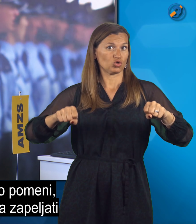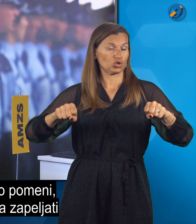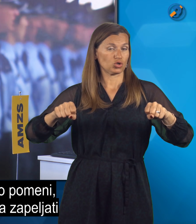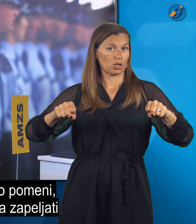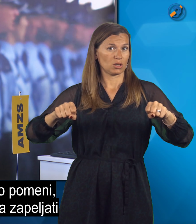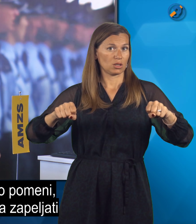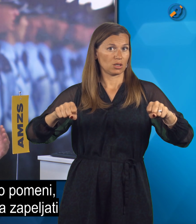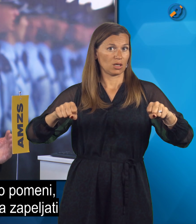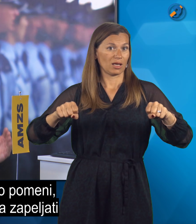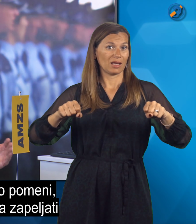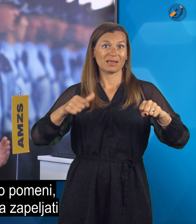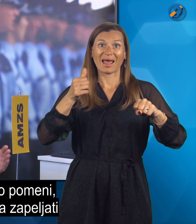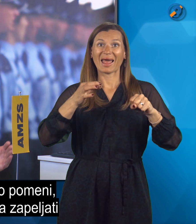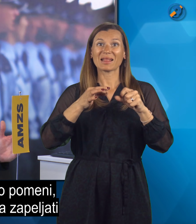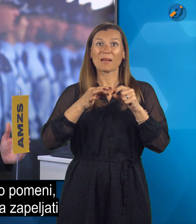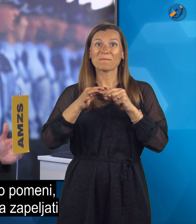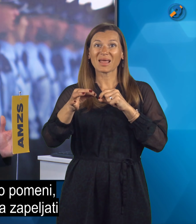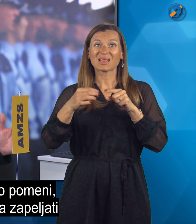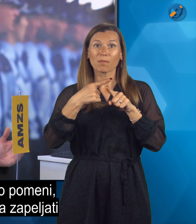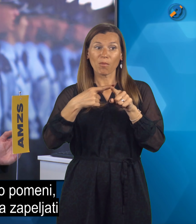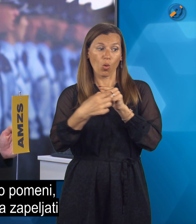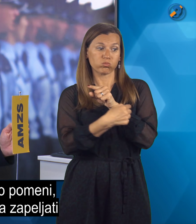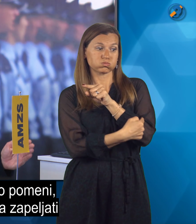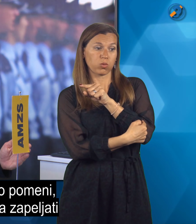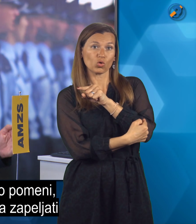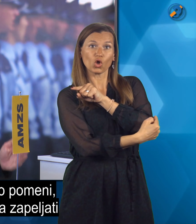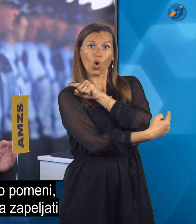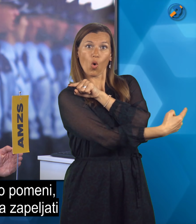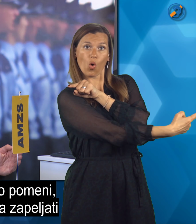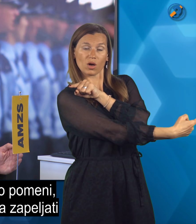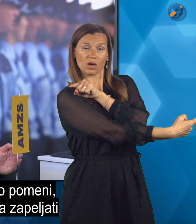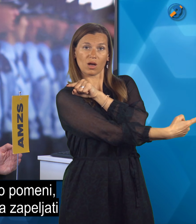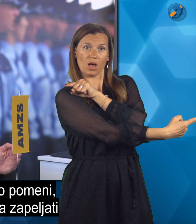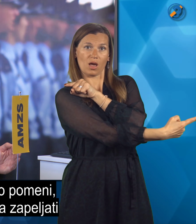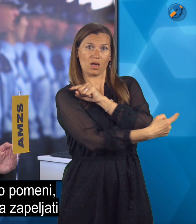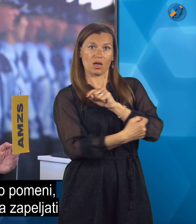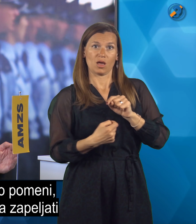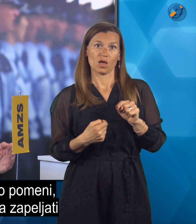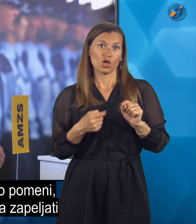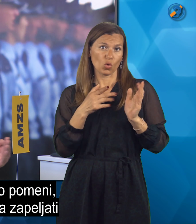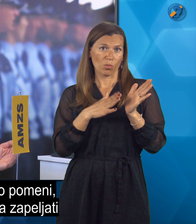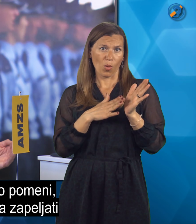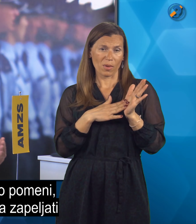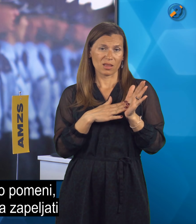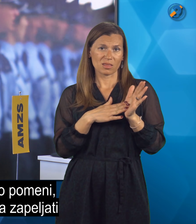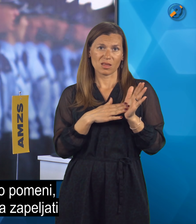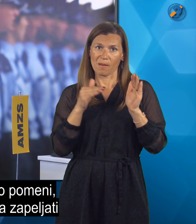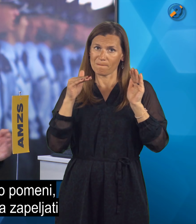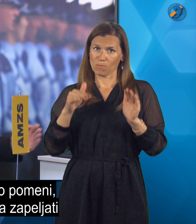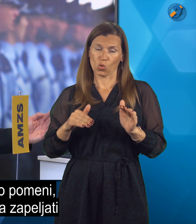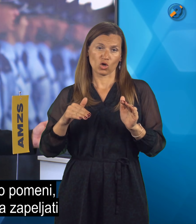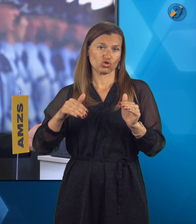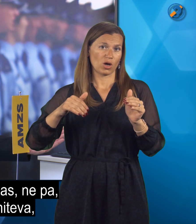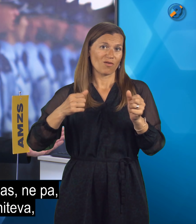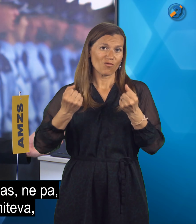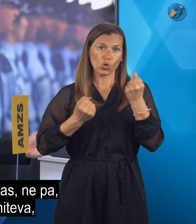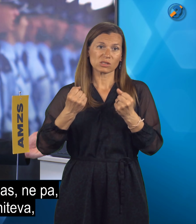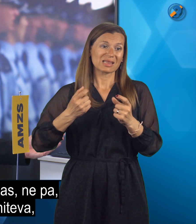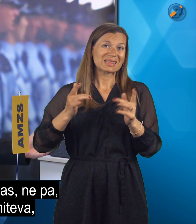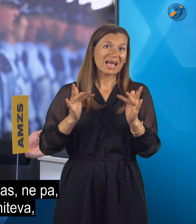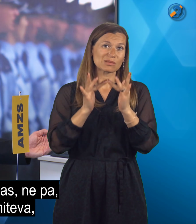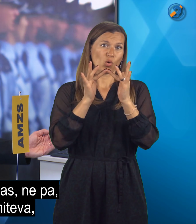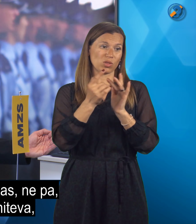rokah, tako da je to 1,5 metra od najbolj izpostavljene točke kolesarja, kar v bistvu pomeni, da mora zabiti na nasprotni